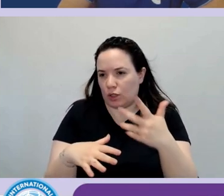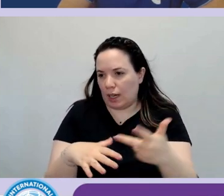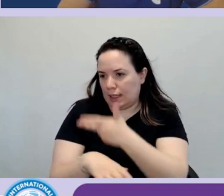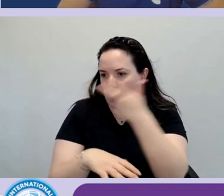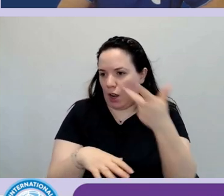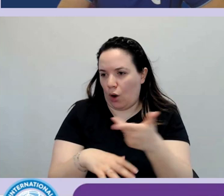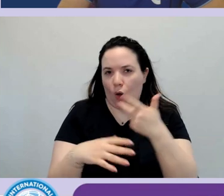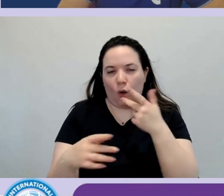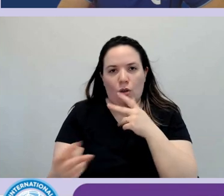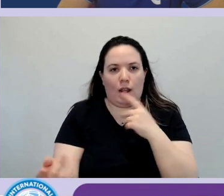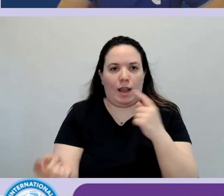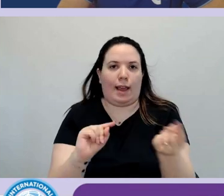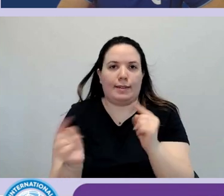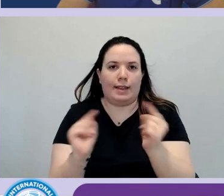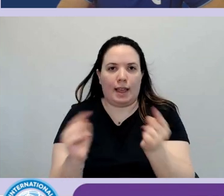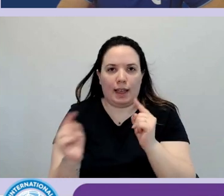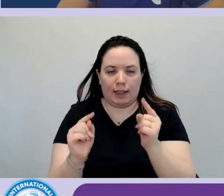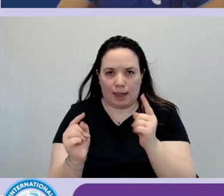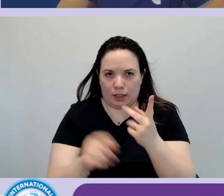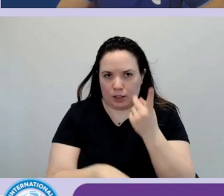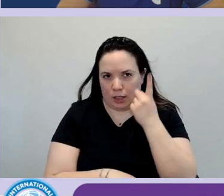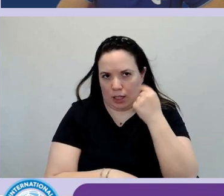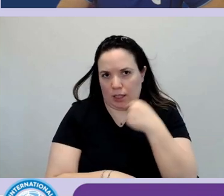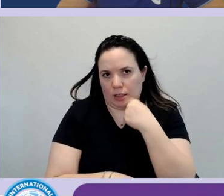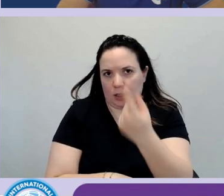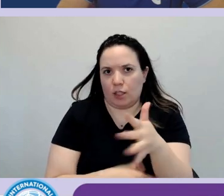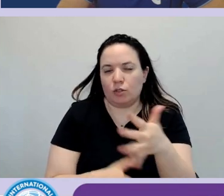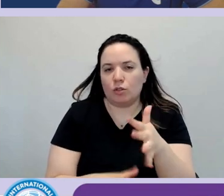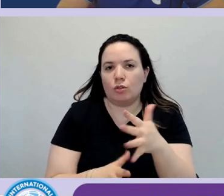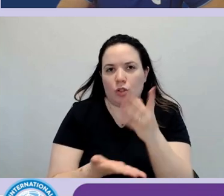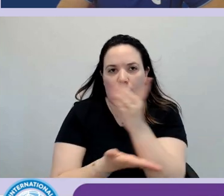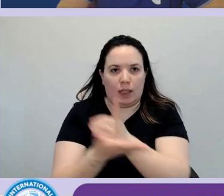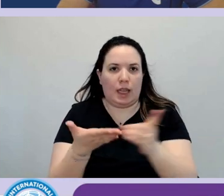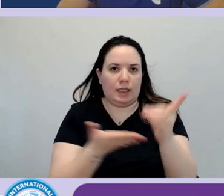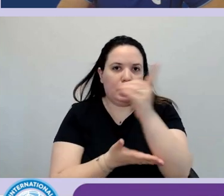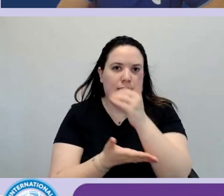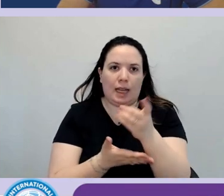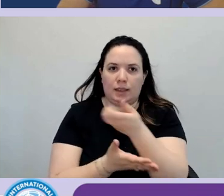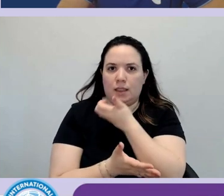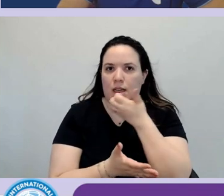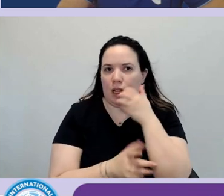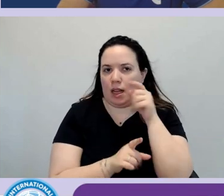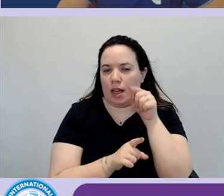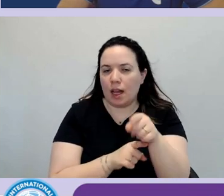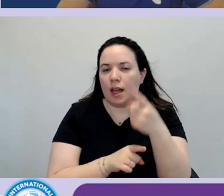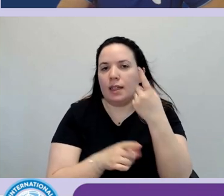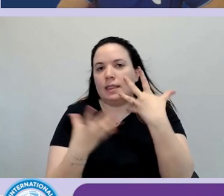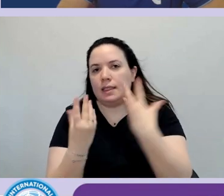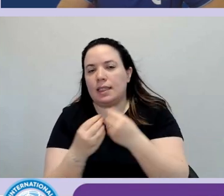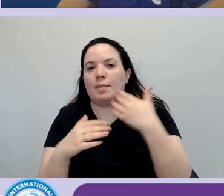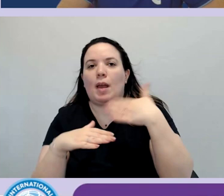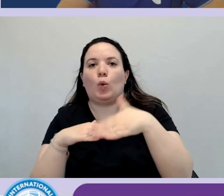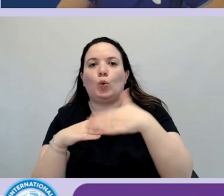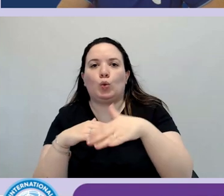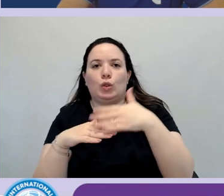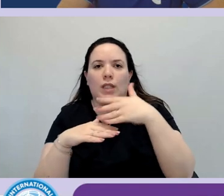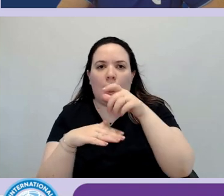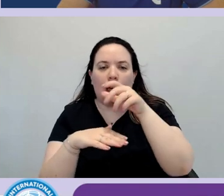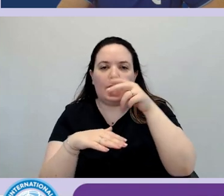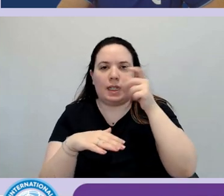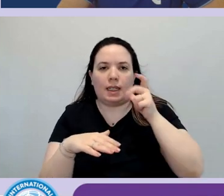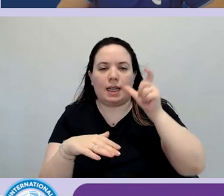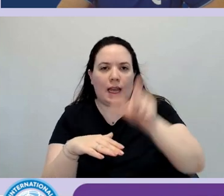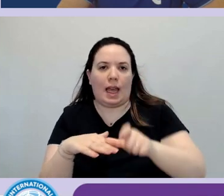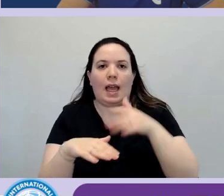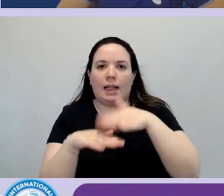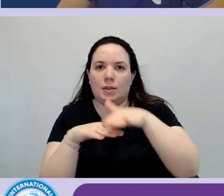di questa chiacchierata Insomma una parte essenziale della del design insieme alla user Experience e la